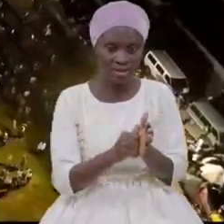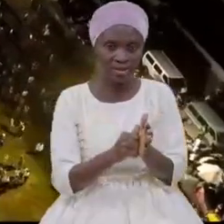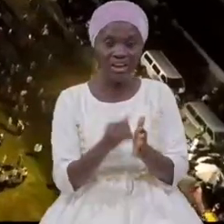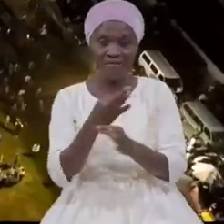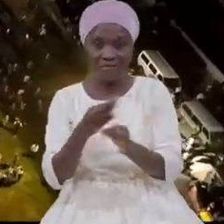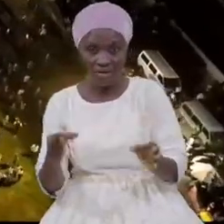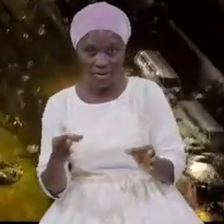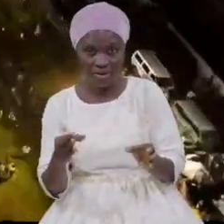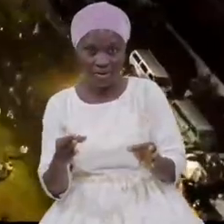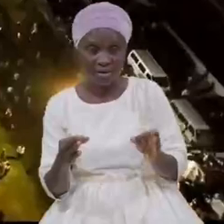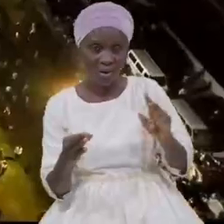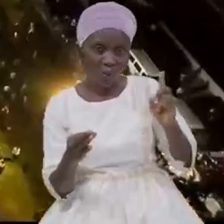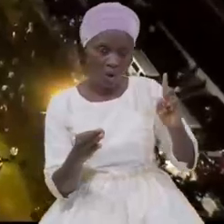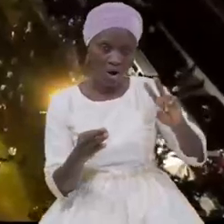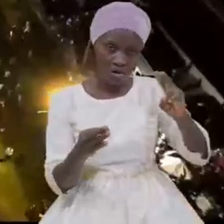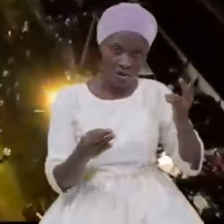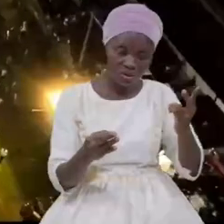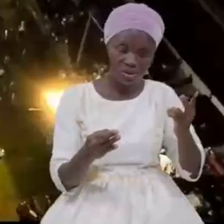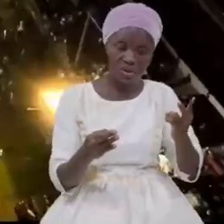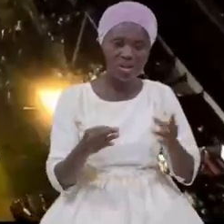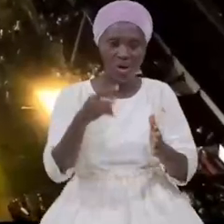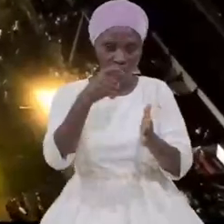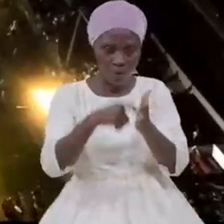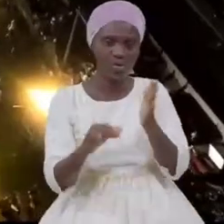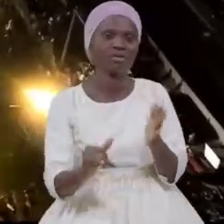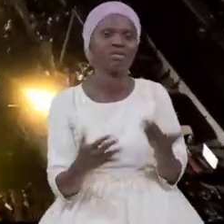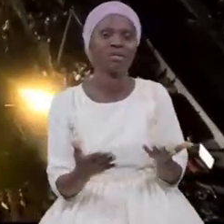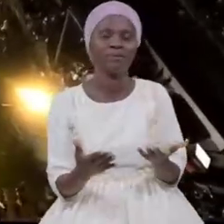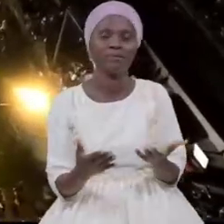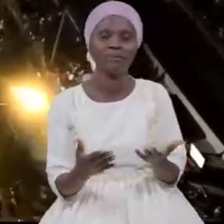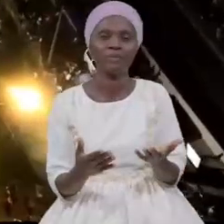coûteux. La grâce,